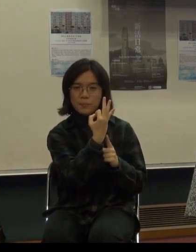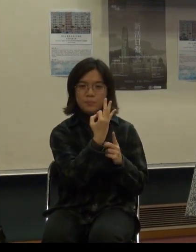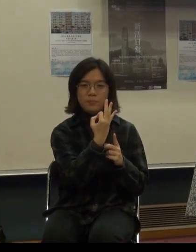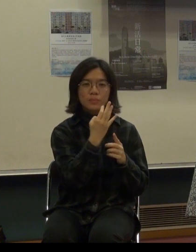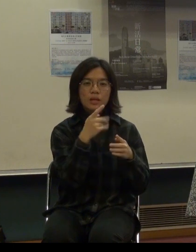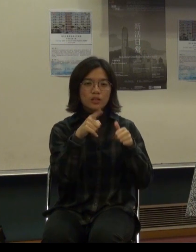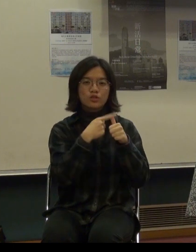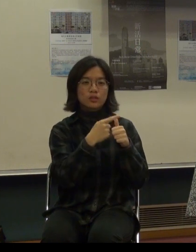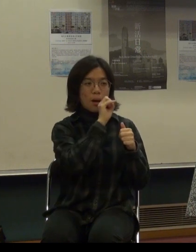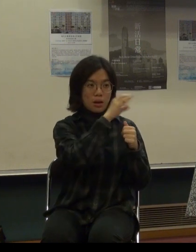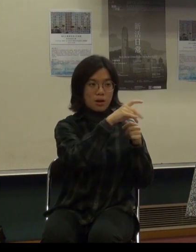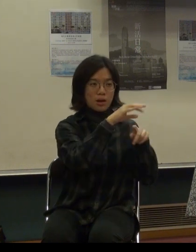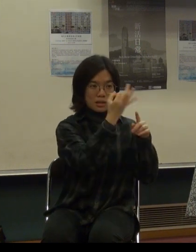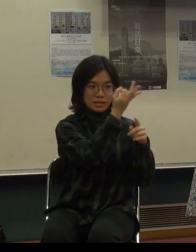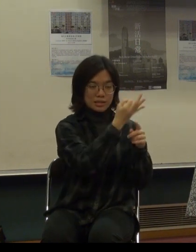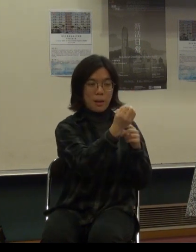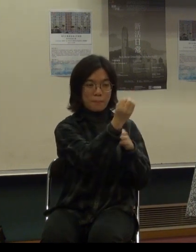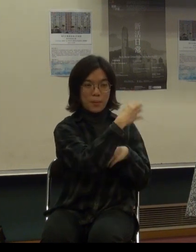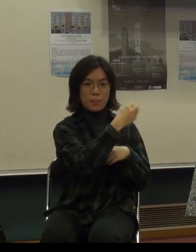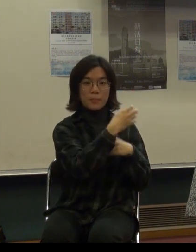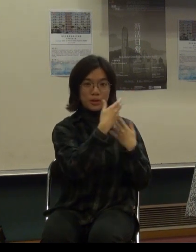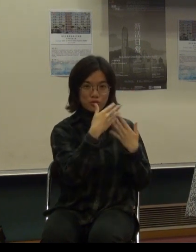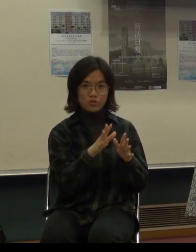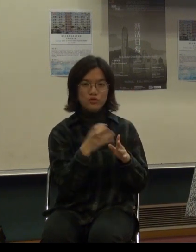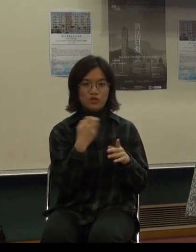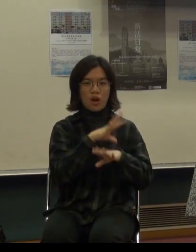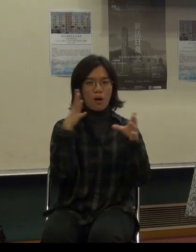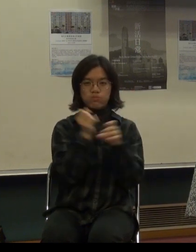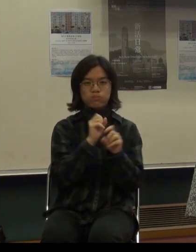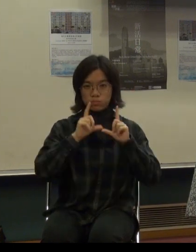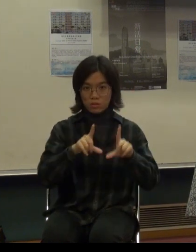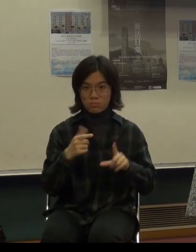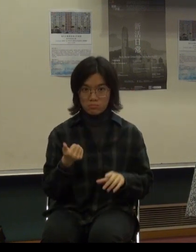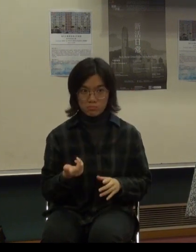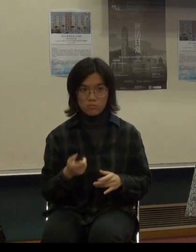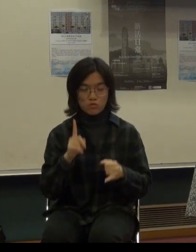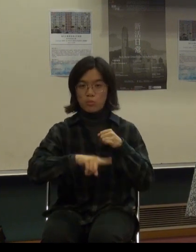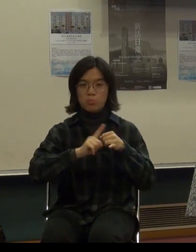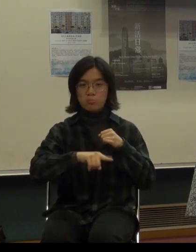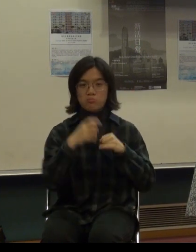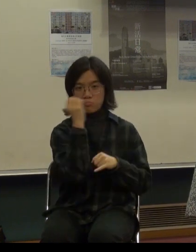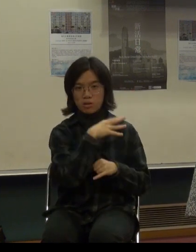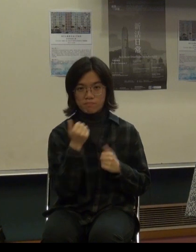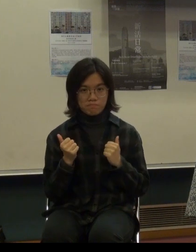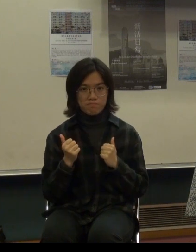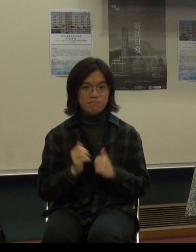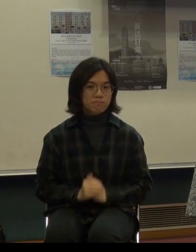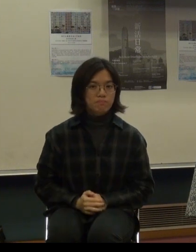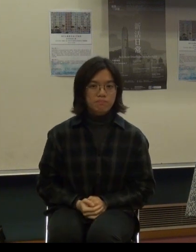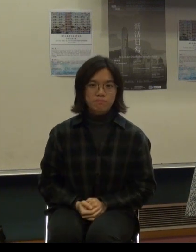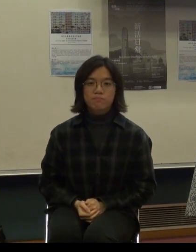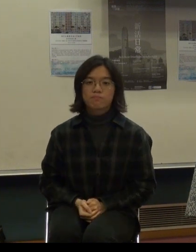或者我哋不如一次過聽曬幾個，跟住我哋嘅呢一 round 係最後一 round。